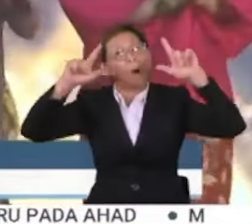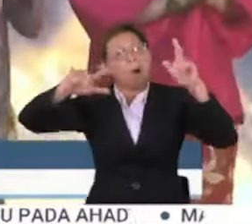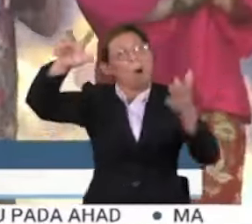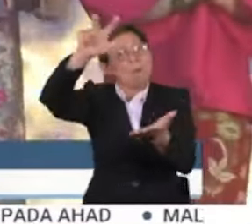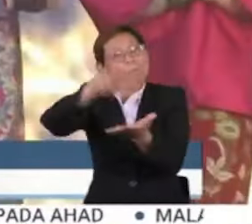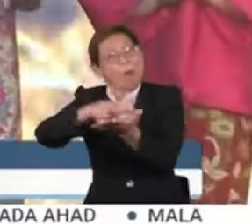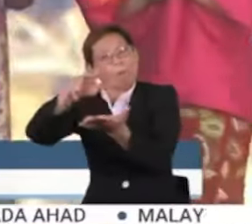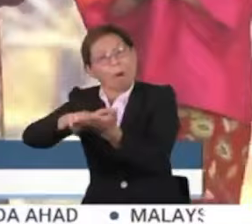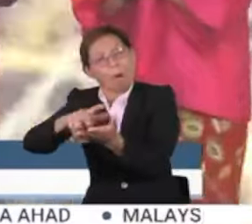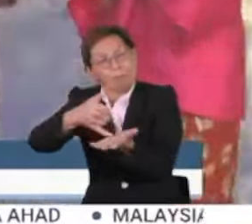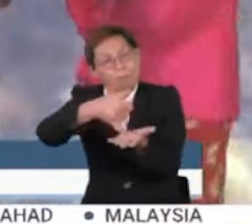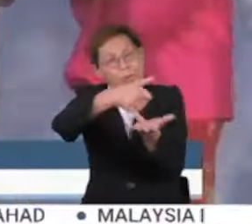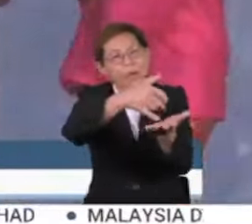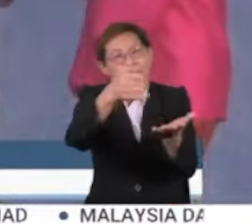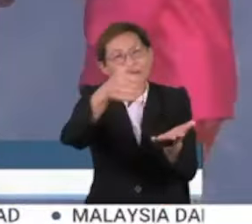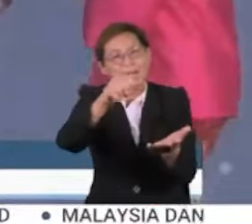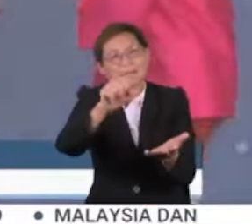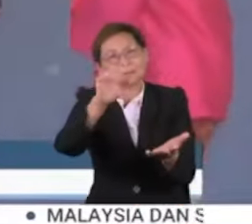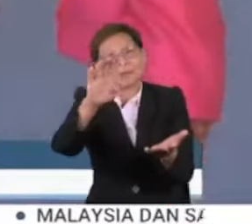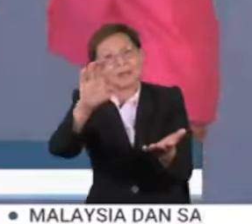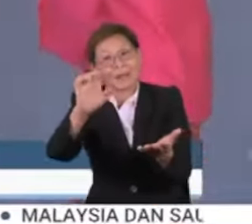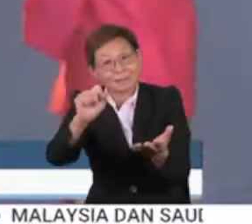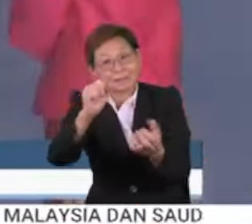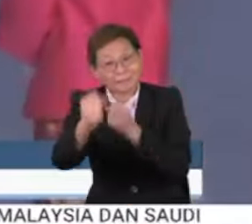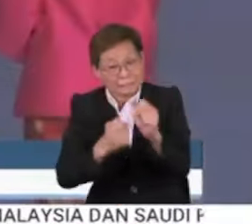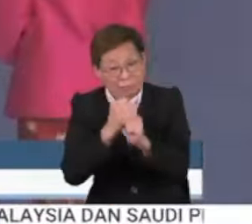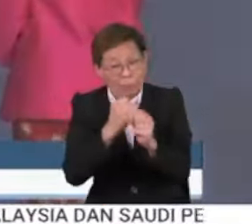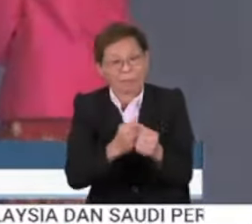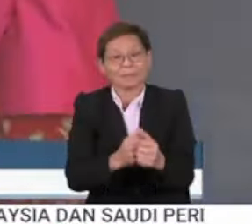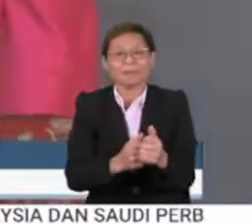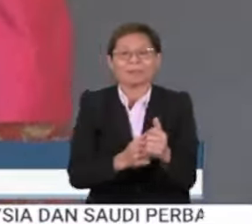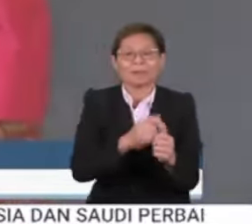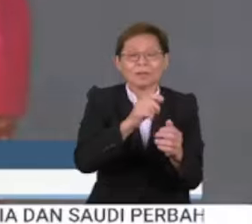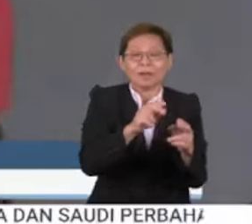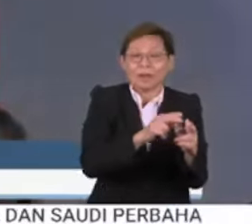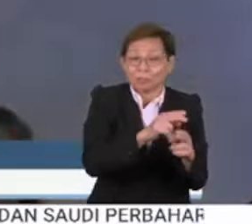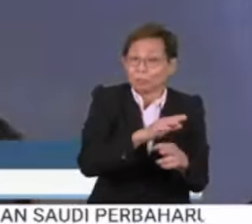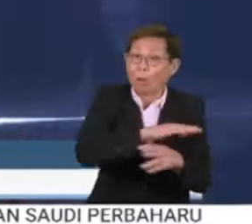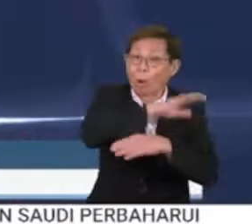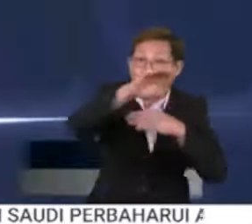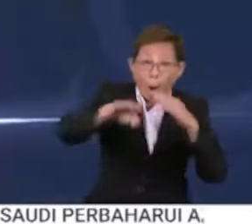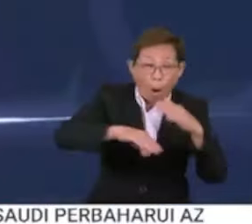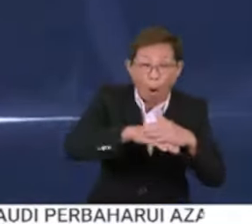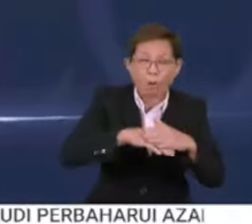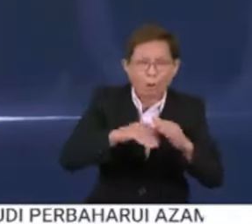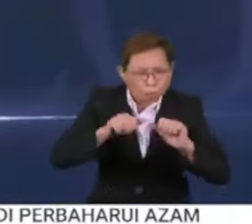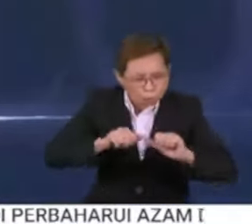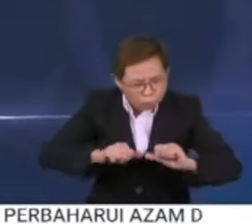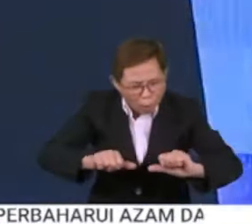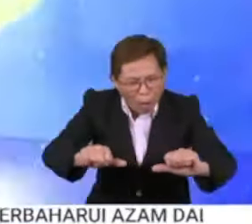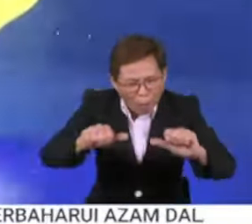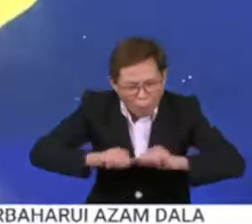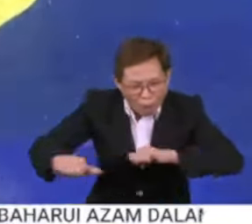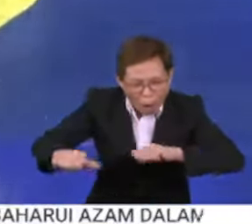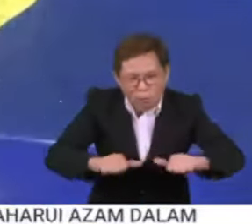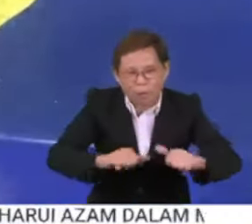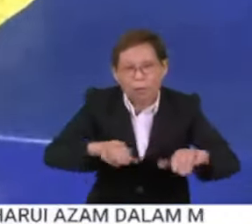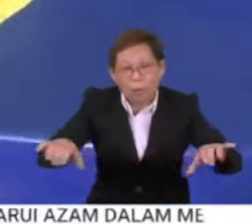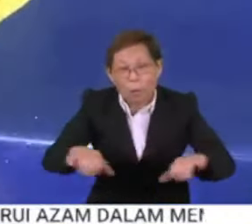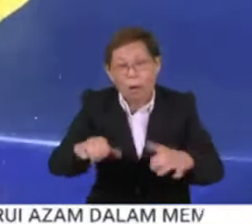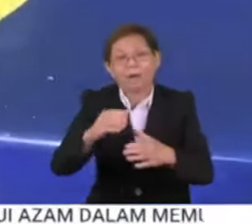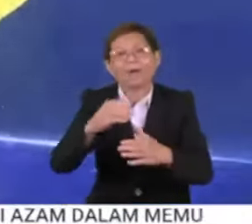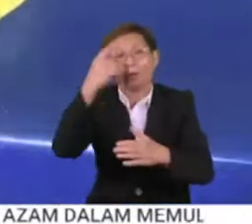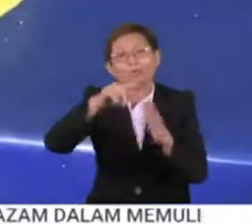pengiktirafan dianugerahkan pada ASBS tahun ini, para penggiat seni dan budaya di Sarawak akan terus aktif berkarya dan menyumbang kepada